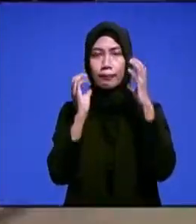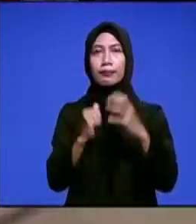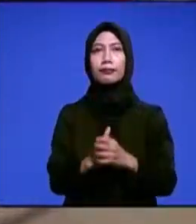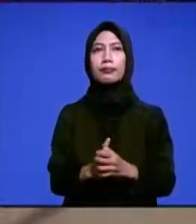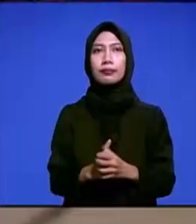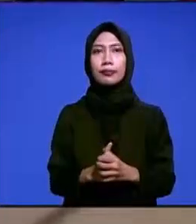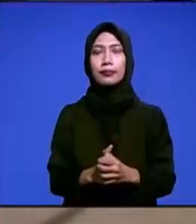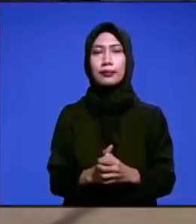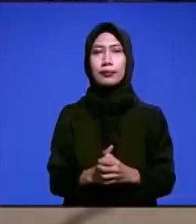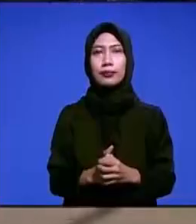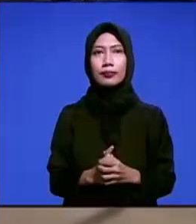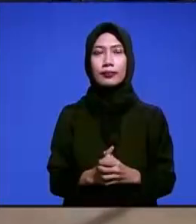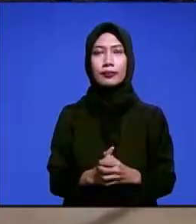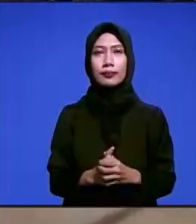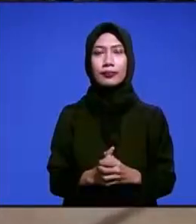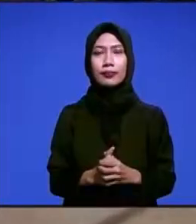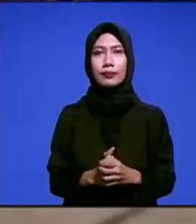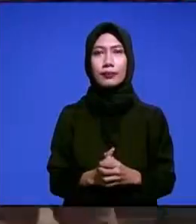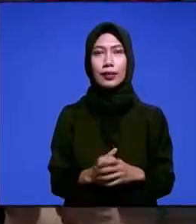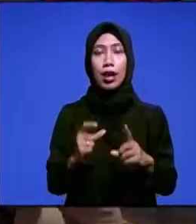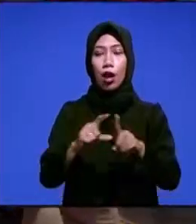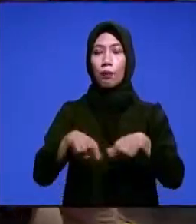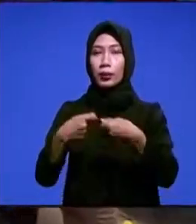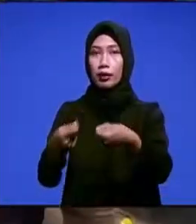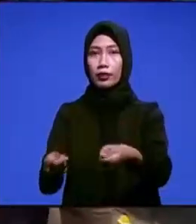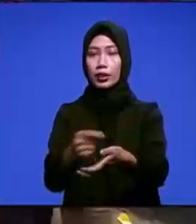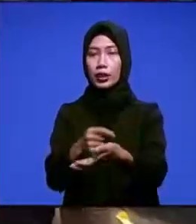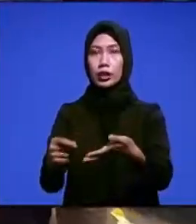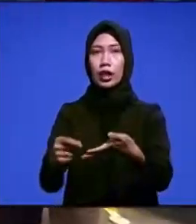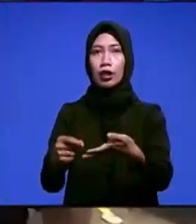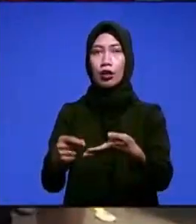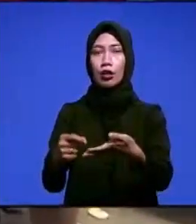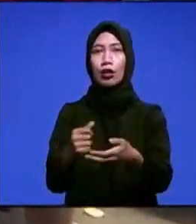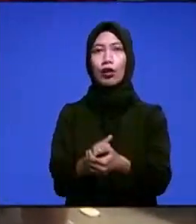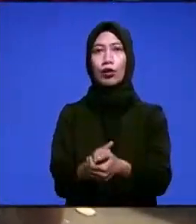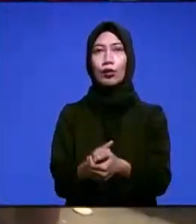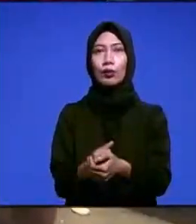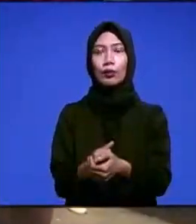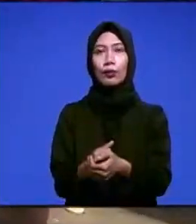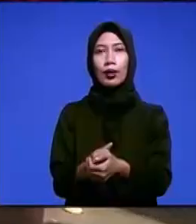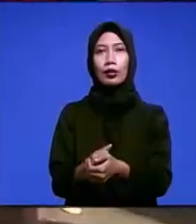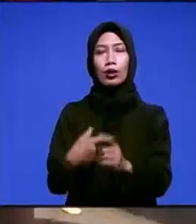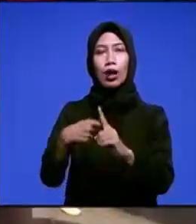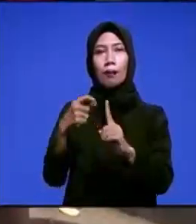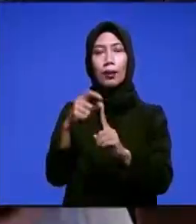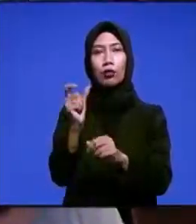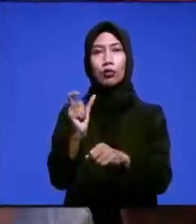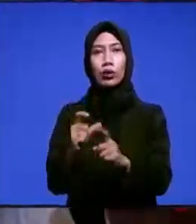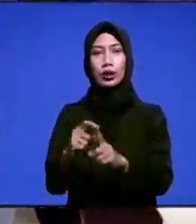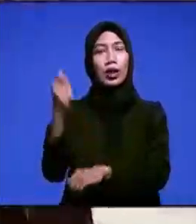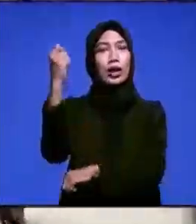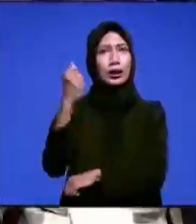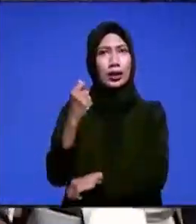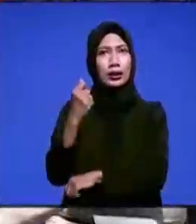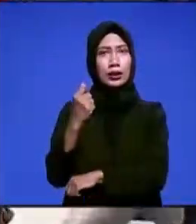penutup. Sementara pendaftaran calon bupati di kantor KPUD Kabupaten Tasikmalaya, Jawa Barat diwarnai pengusiran simpatisan